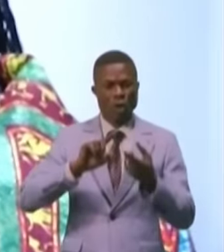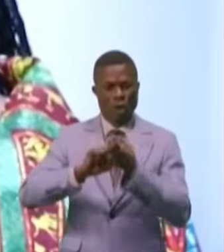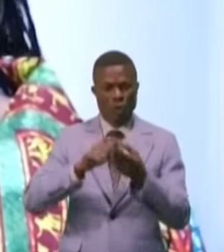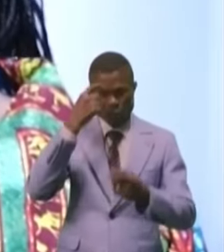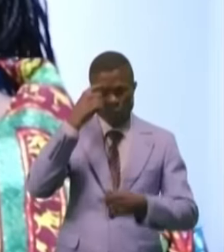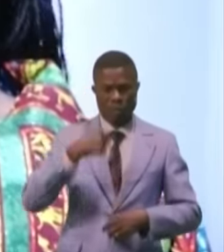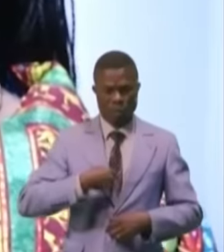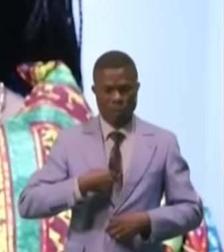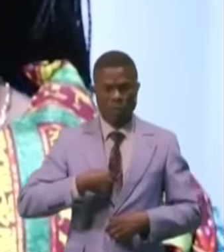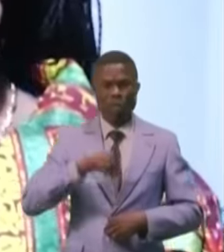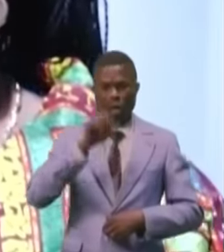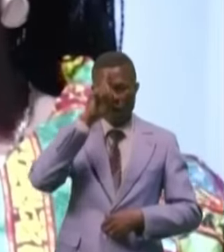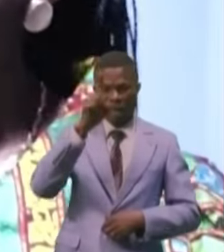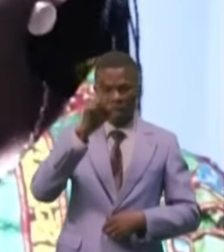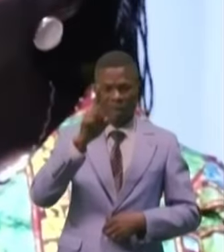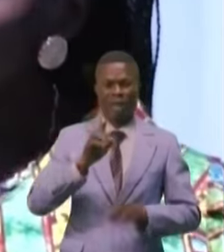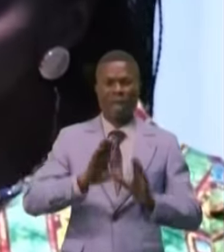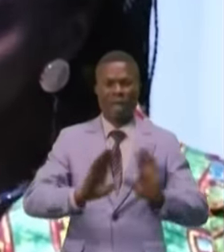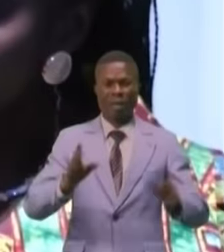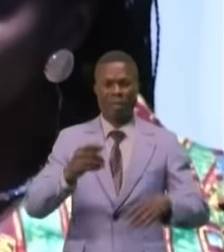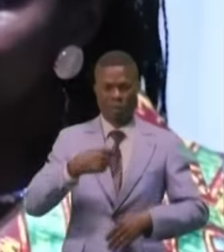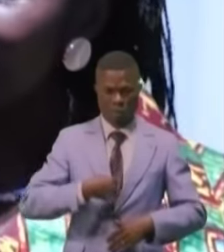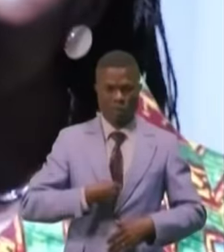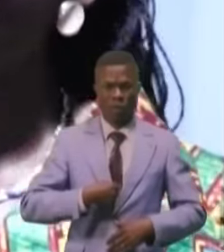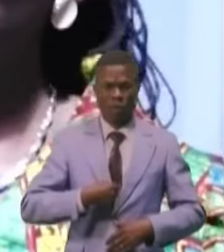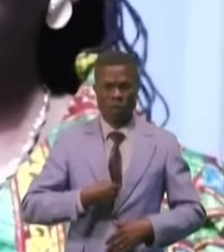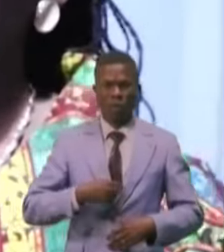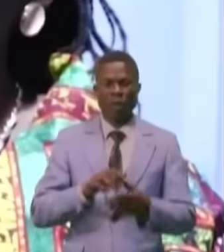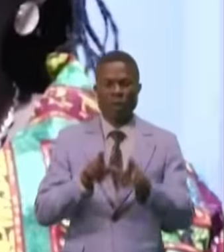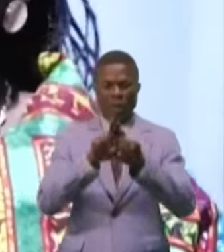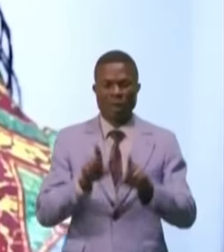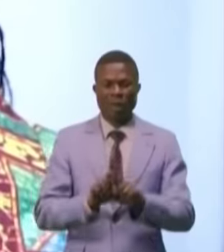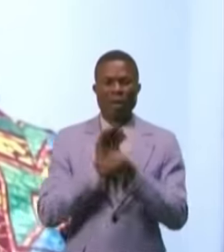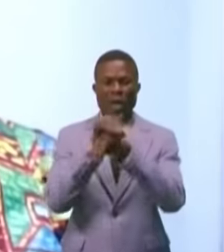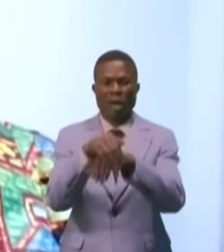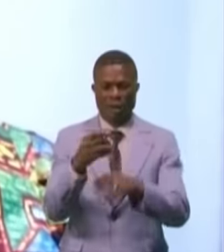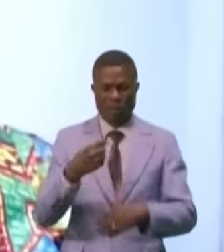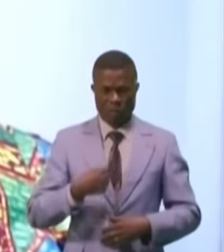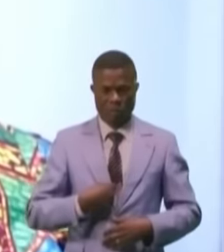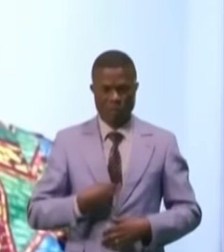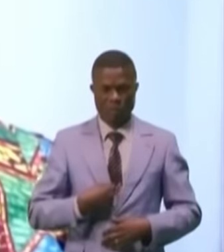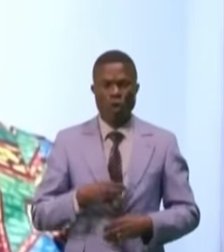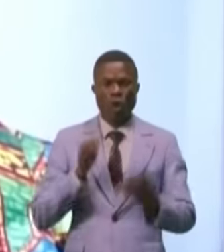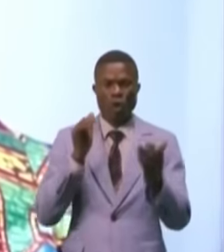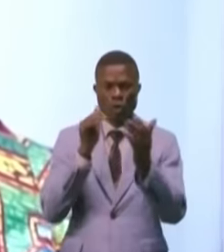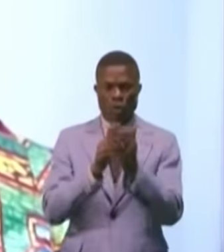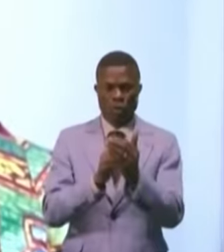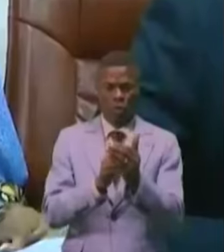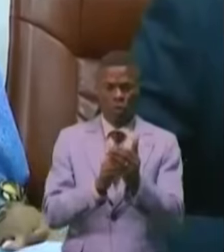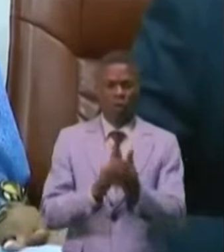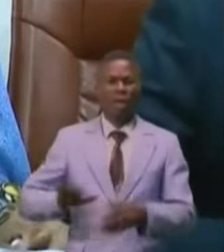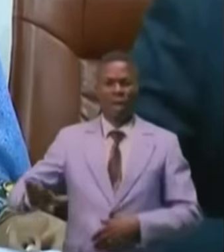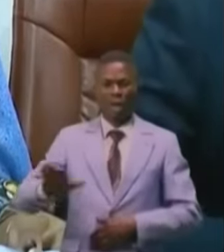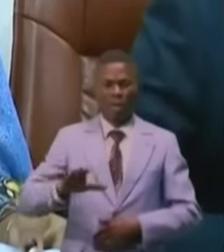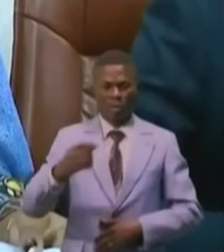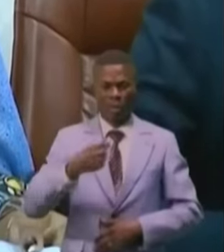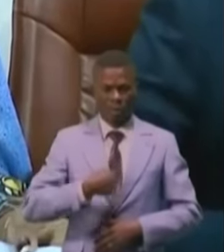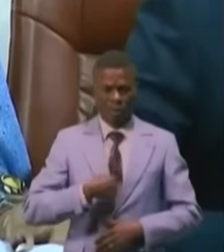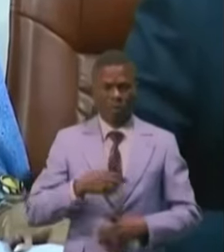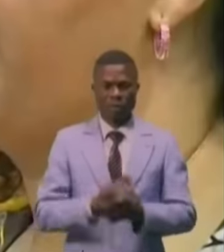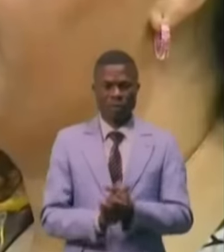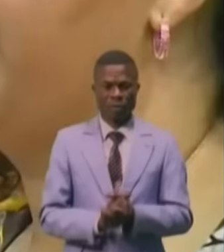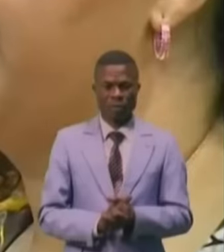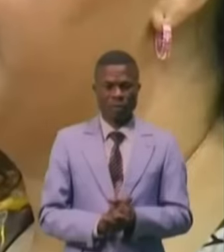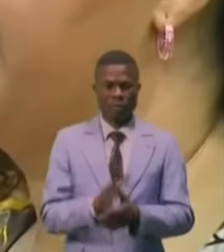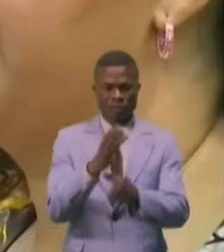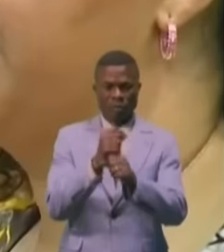compétences, de ma loyauté et de mon engagement vis-à-vis de ma patrie. Ayant obtenu des postes clés,